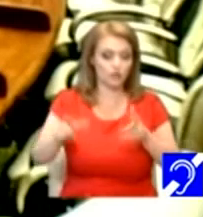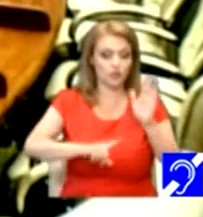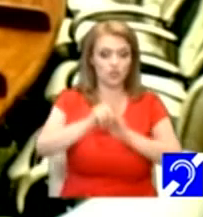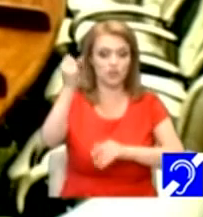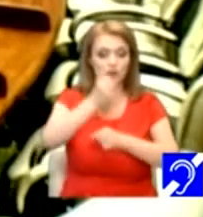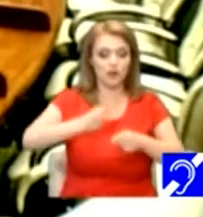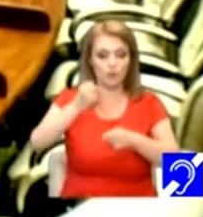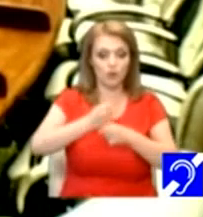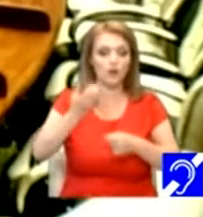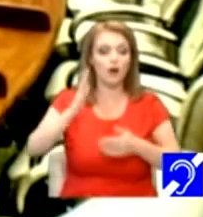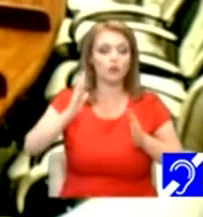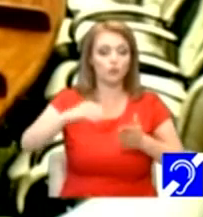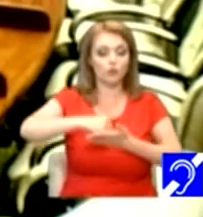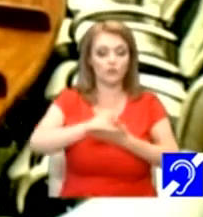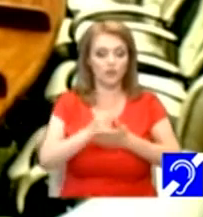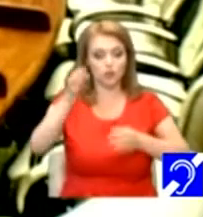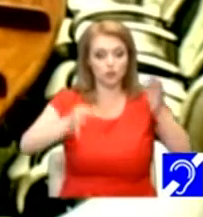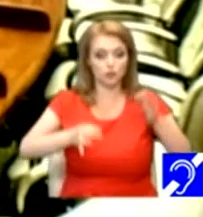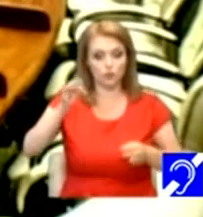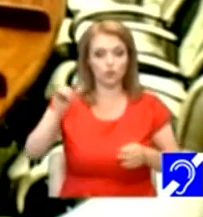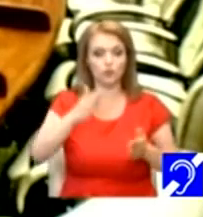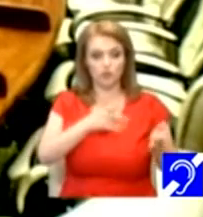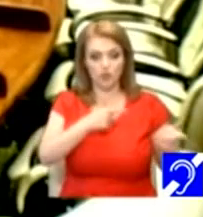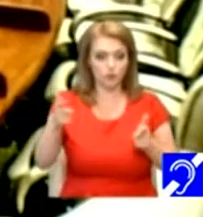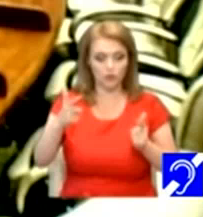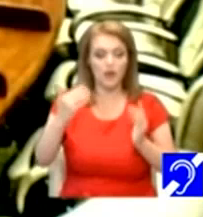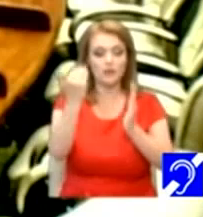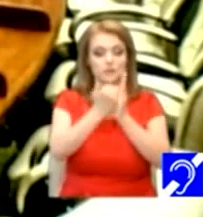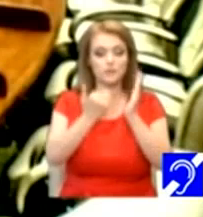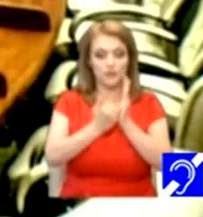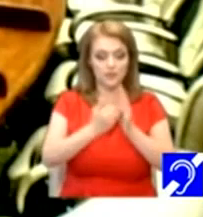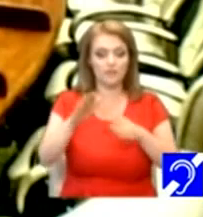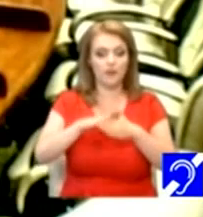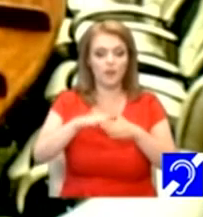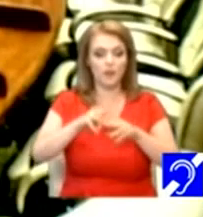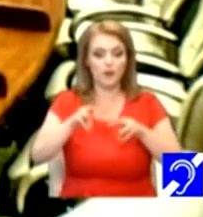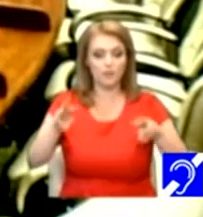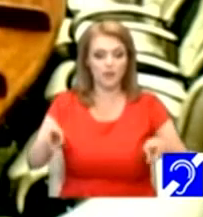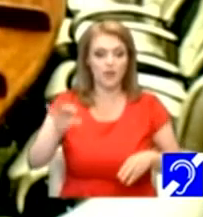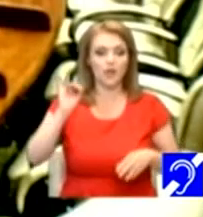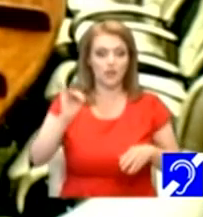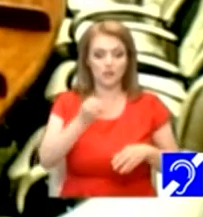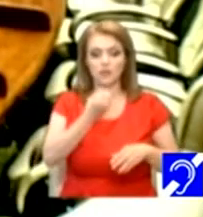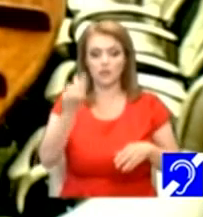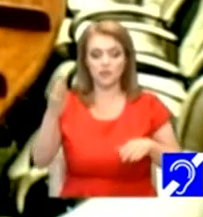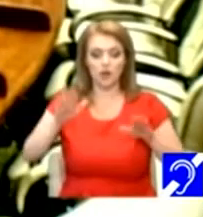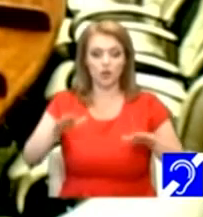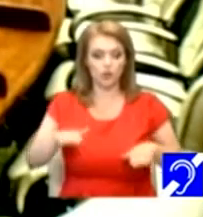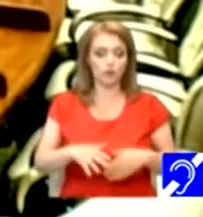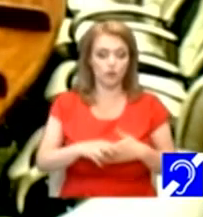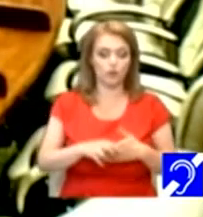după validarea alegerilor. Există deja o listă a Cabinetului de Ministri și mai multe candidaturi pentru funcția de